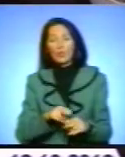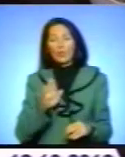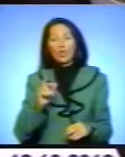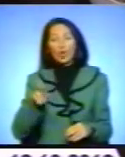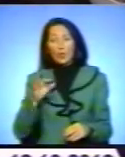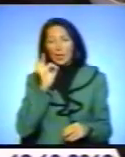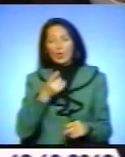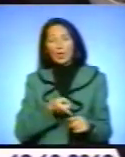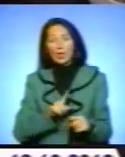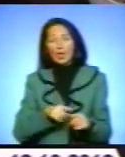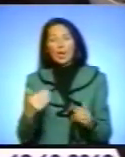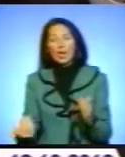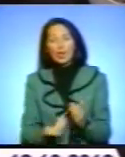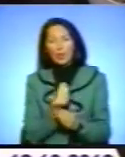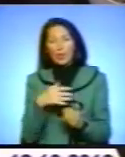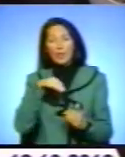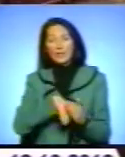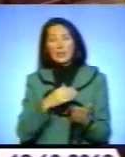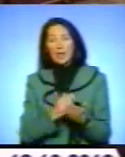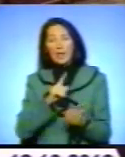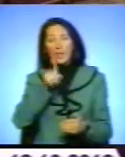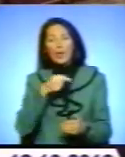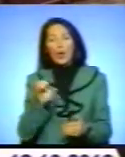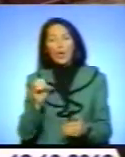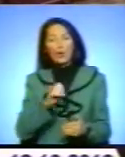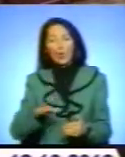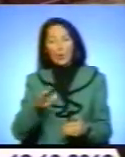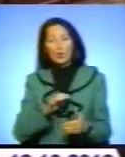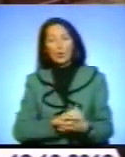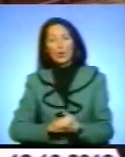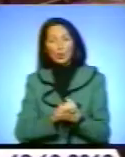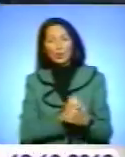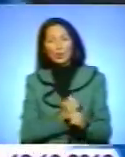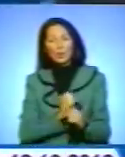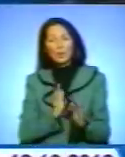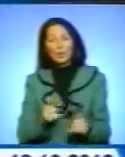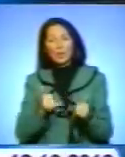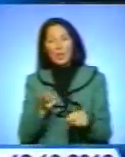вимогою Європейського Союзу і працюватиме лише на безпеку громадян.